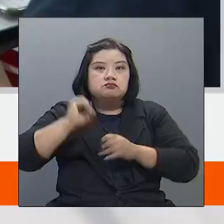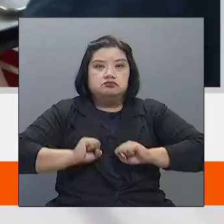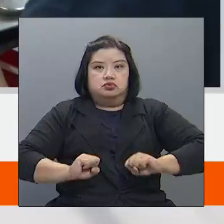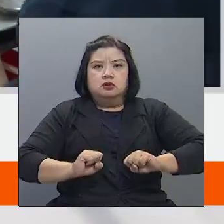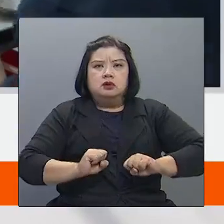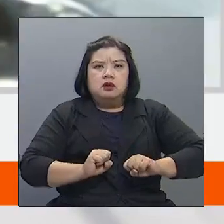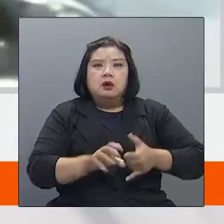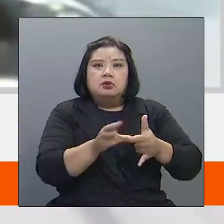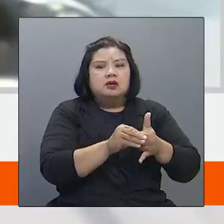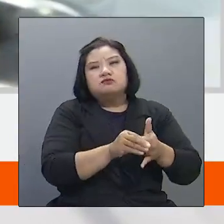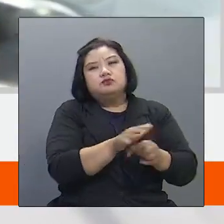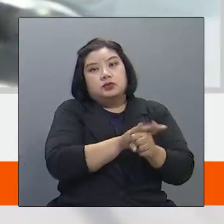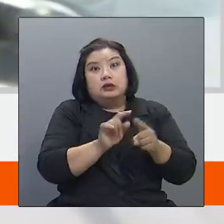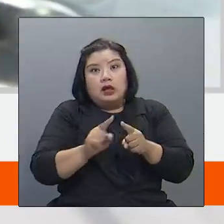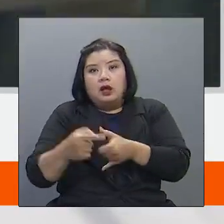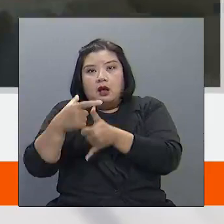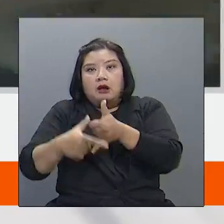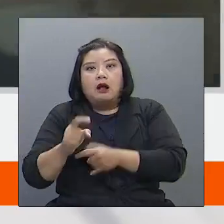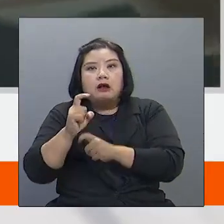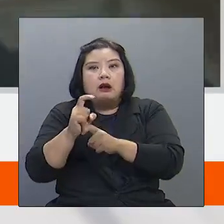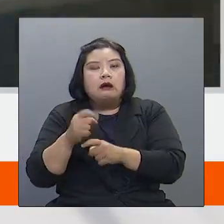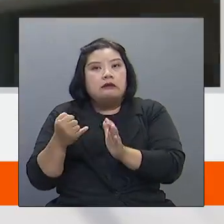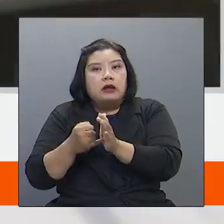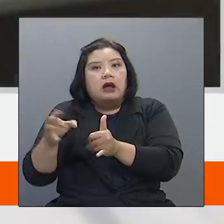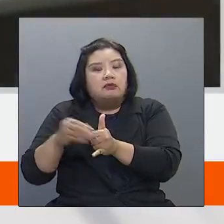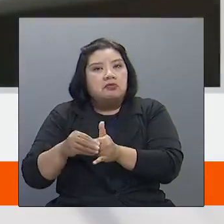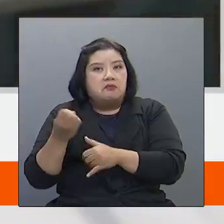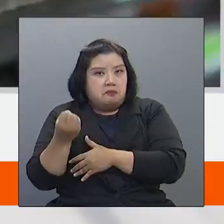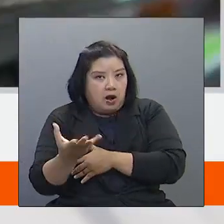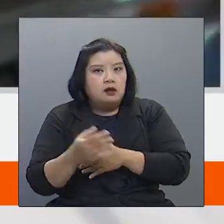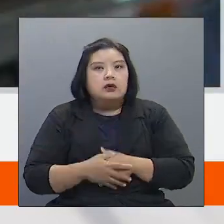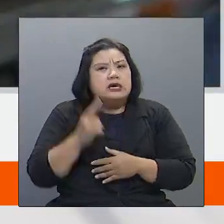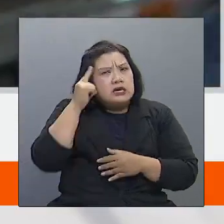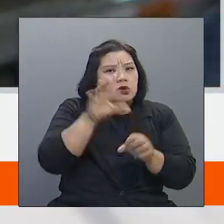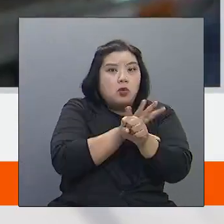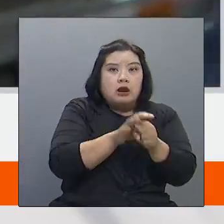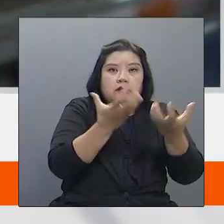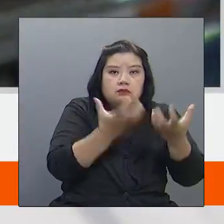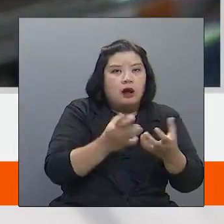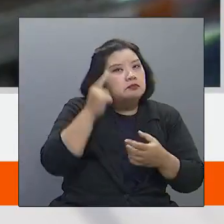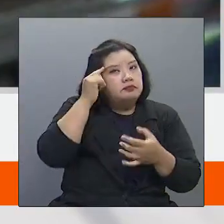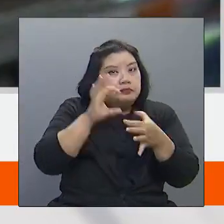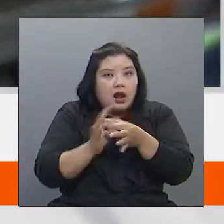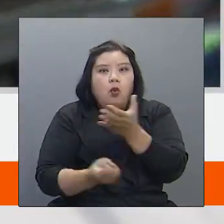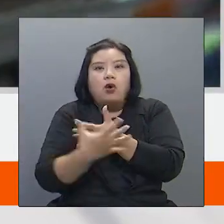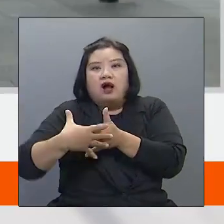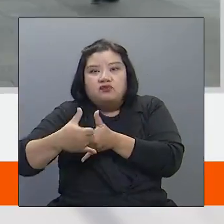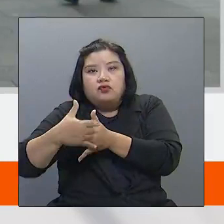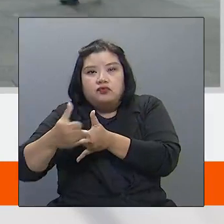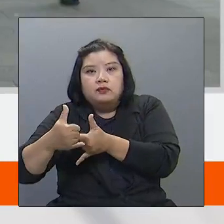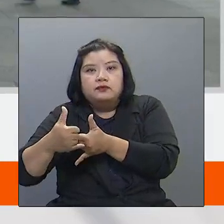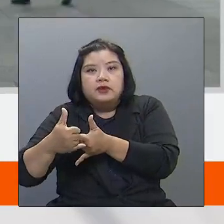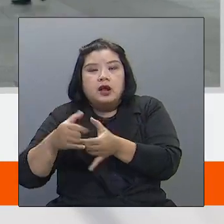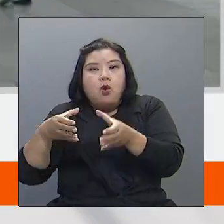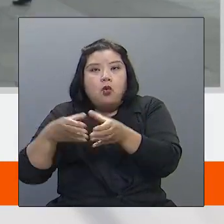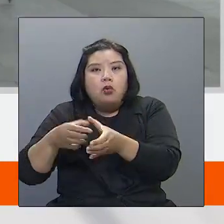คนกลุ่มเสี่ยงเนี่ยก็จะเยอะเพราะฉะนั้นประเด็นคือเราคงไม่ได้มองว่าไวรัสเนี่ยรุนแรงมากขึ้นแต่เรามองที่โอกาสที่ไวรัสตัวนี้พอจะกระจาย